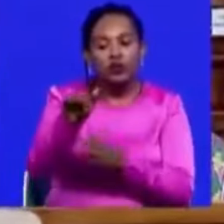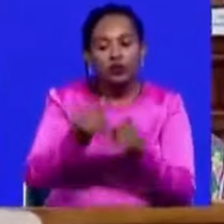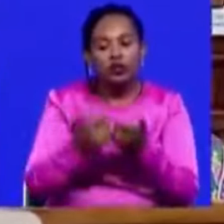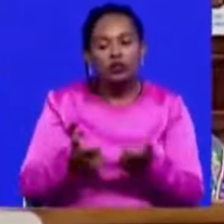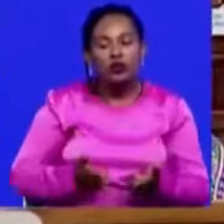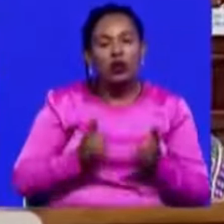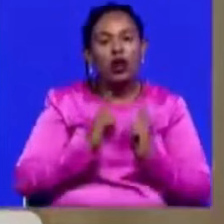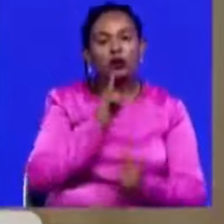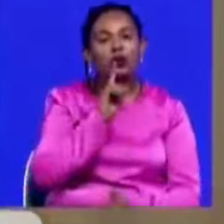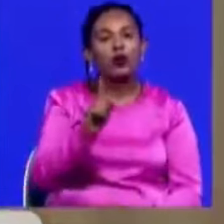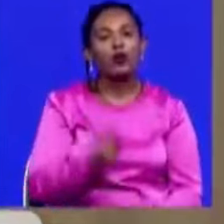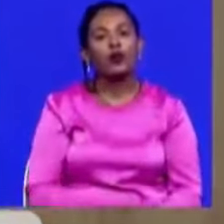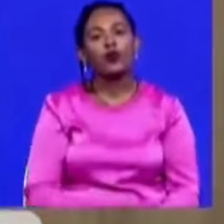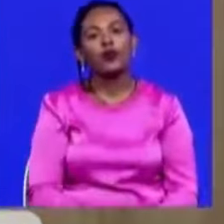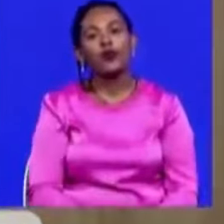ነው።